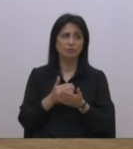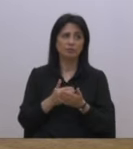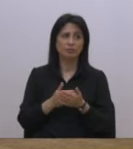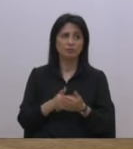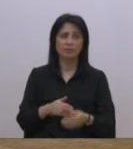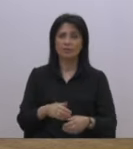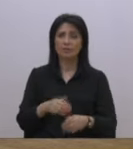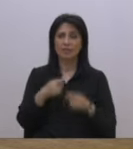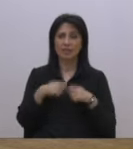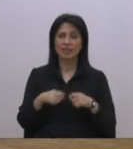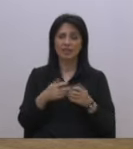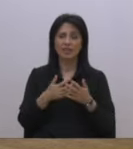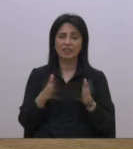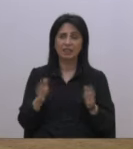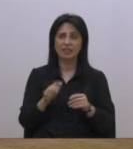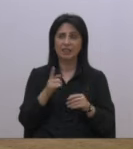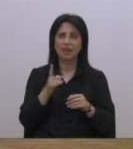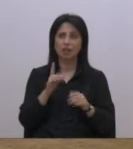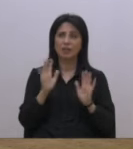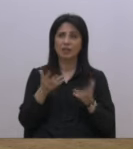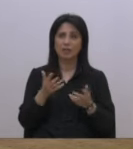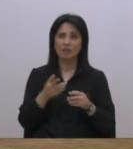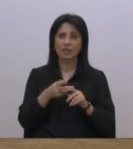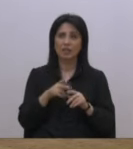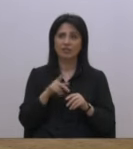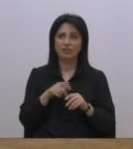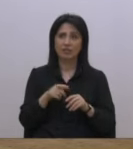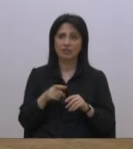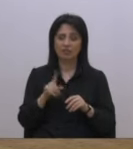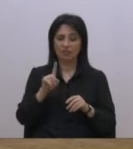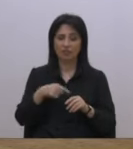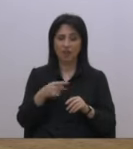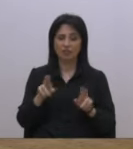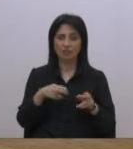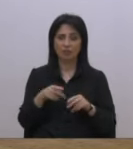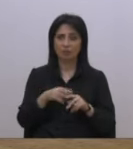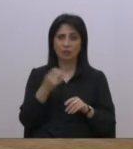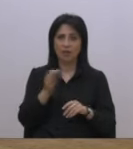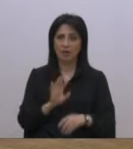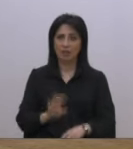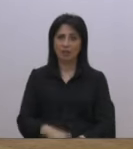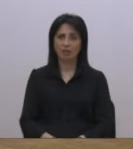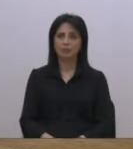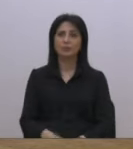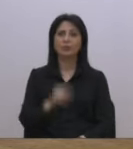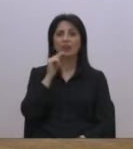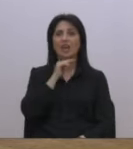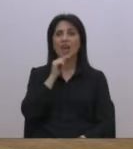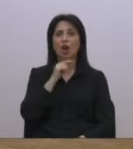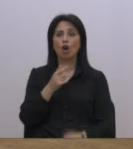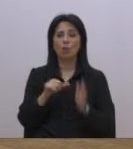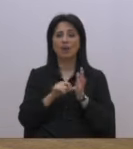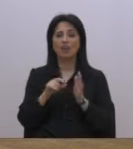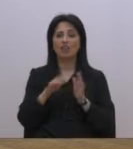ყიდის და რატომ ხდება ეს? რა ანგარიშვალდებულება არსებობს? ეს არ გაინტერესებთ. ეკონომიკაში რო